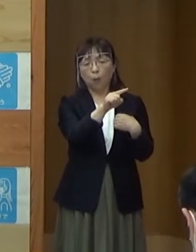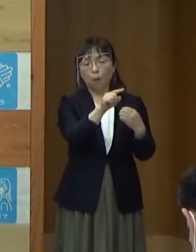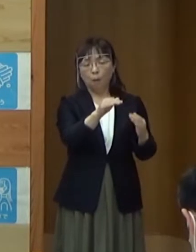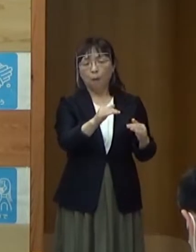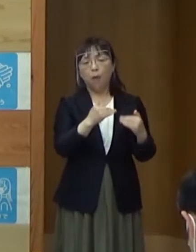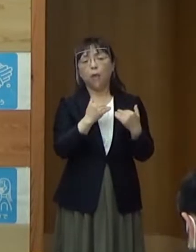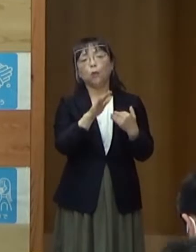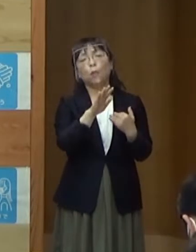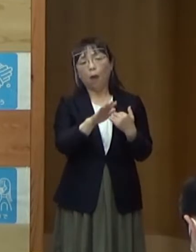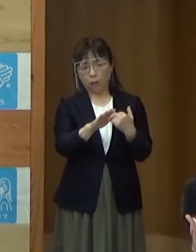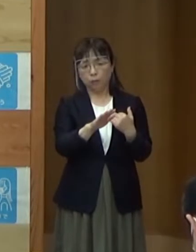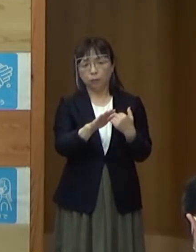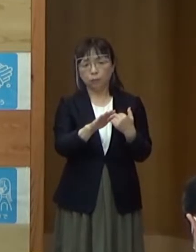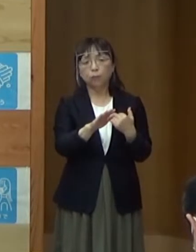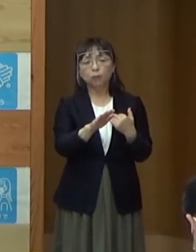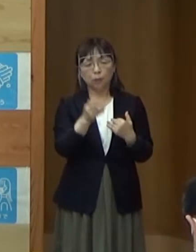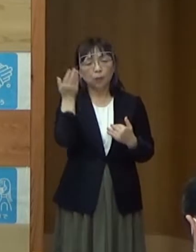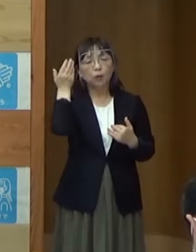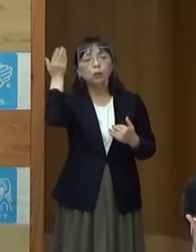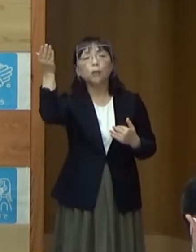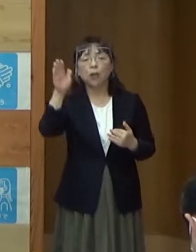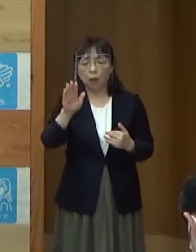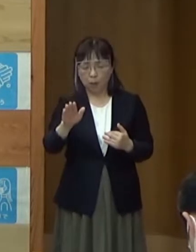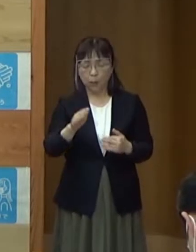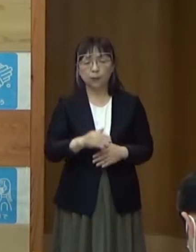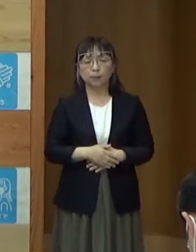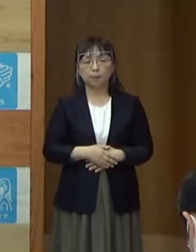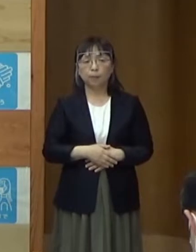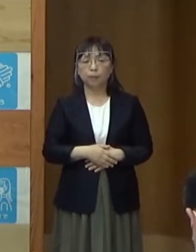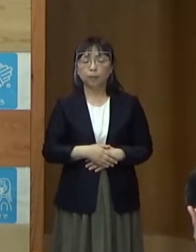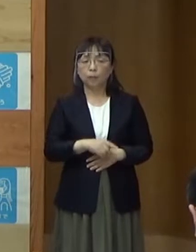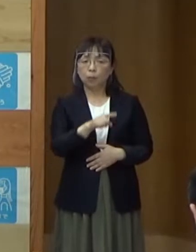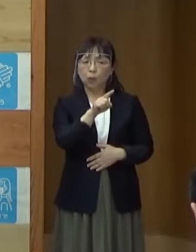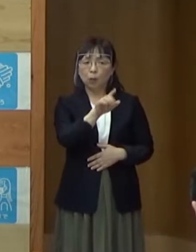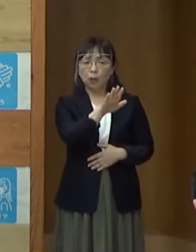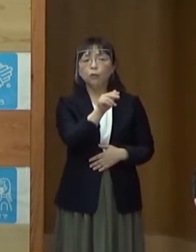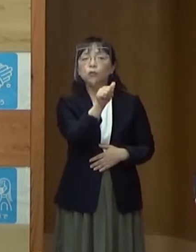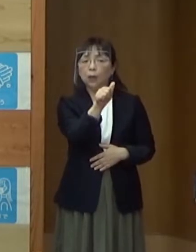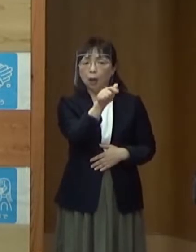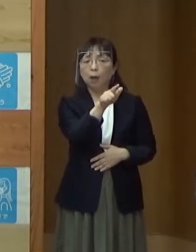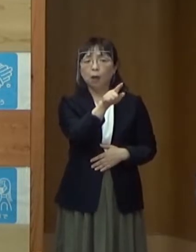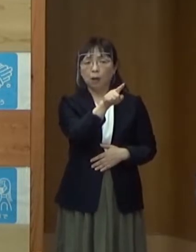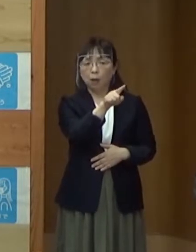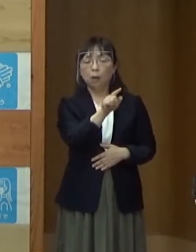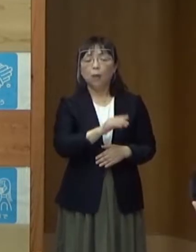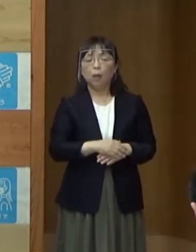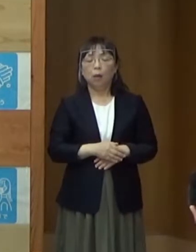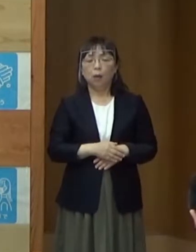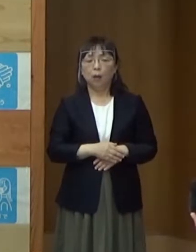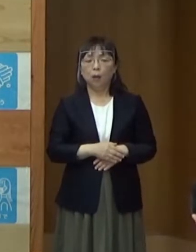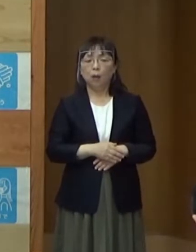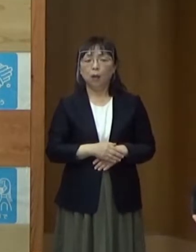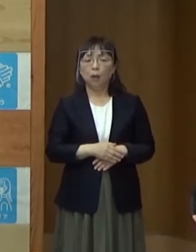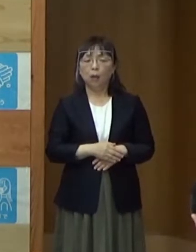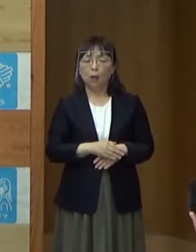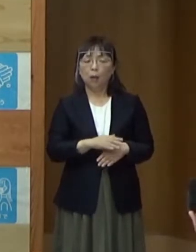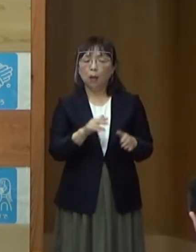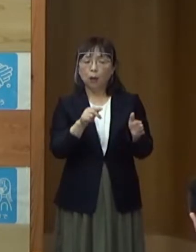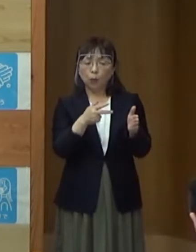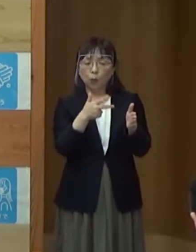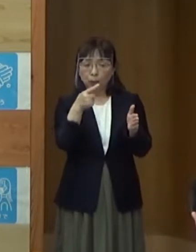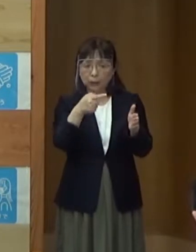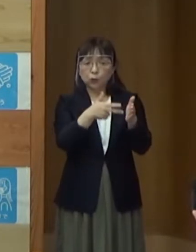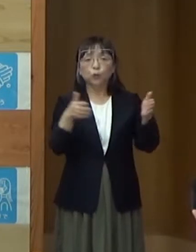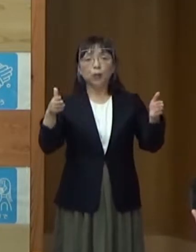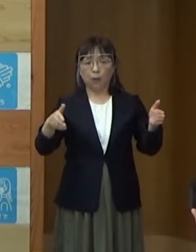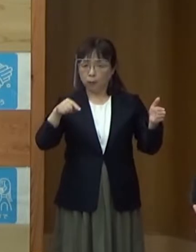のではないかということも想定されます。さらにデルタ株の状況ですが、すでに直近1週間